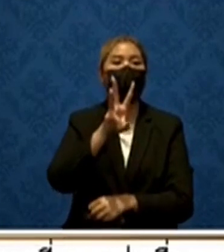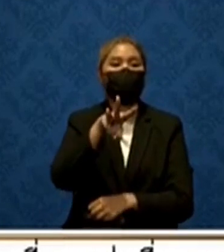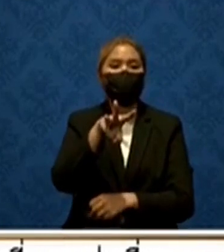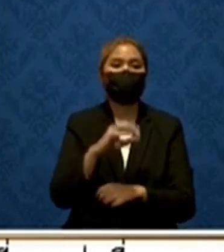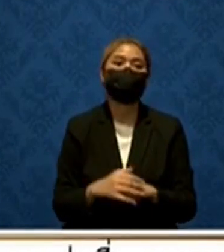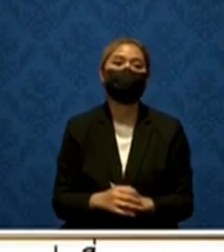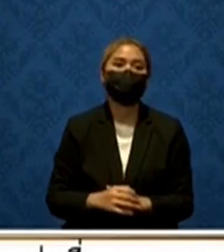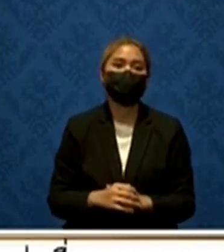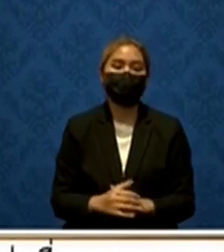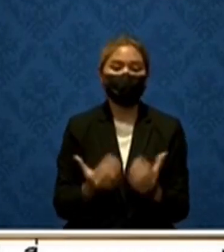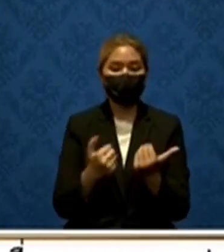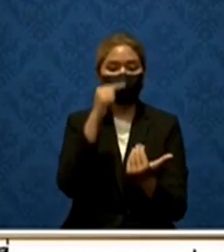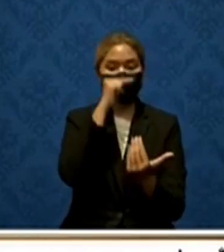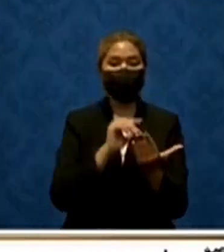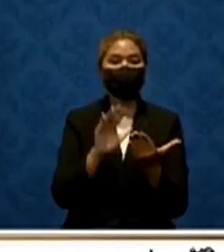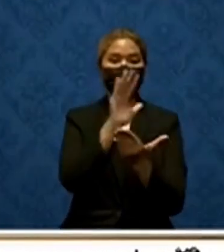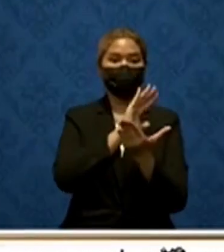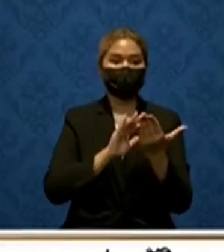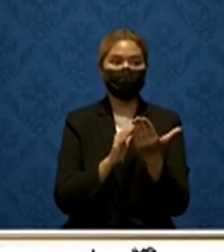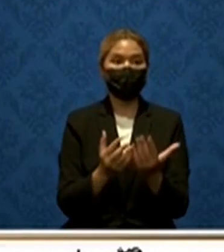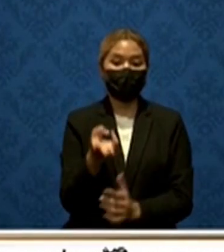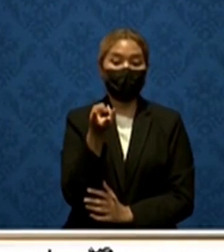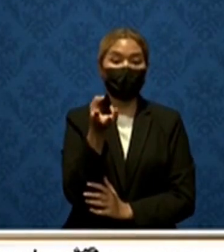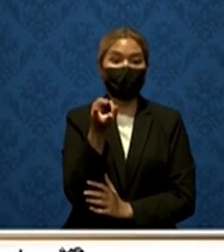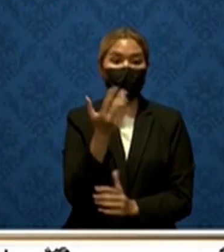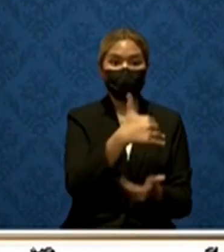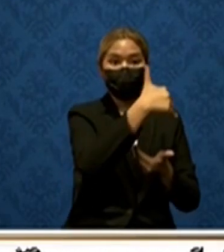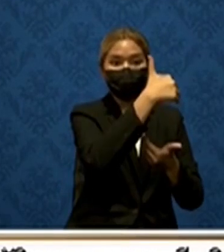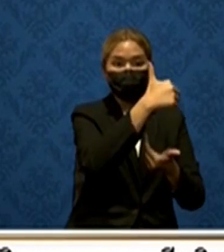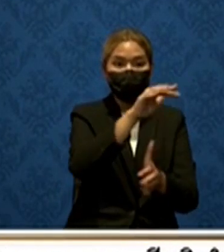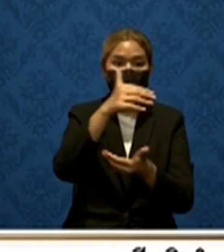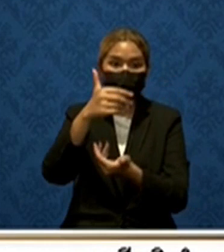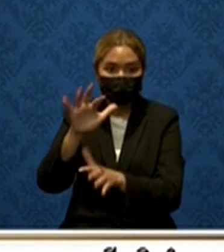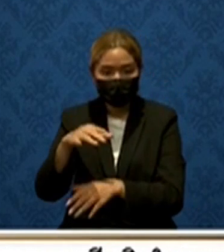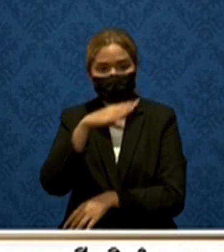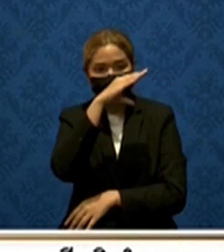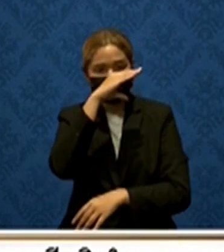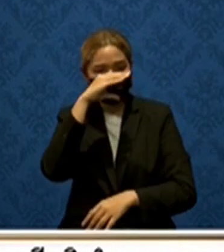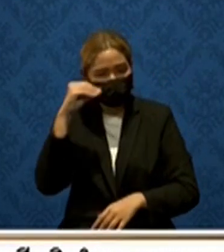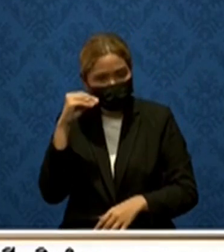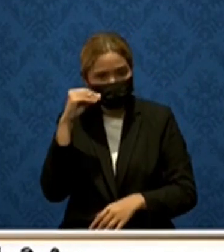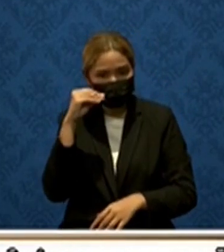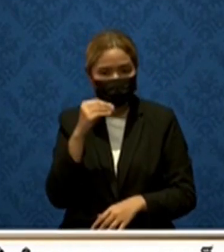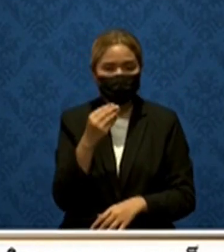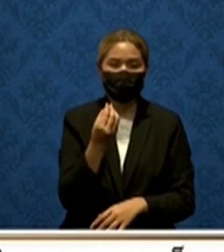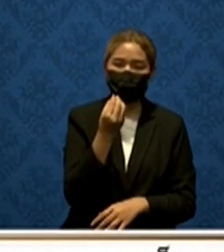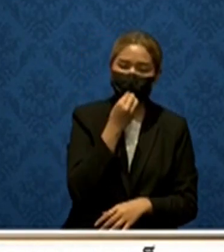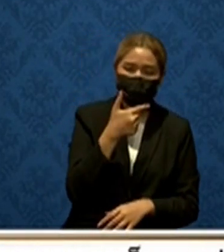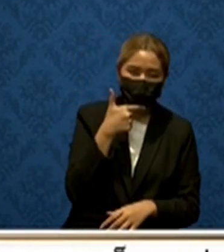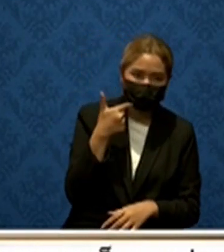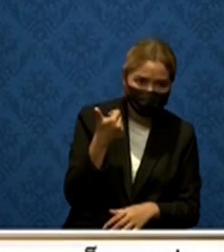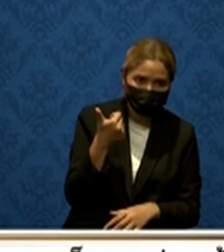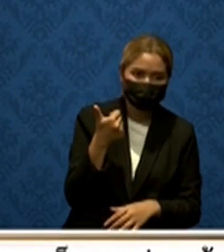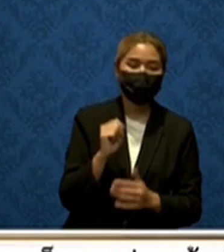ไทยส่งมะเล็พันของเราที่มีทั้งกลิ่นรสชาติ สีสารคประโช์ที่ท่านพูดเนี่ย